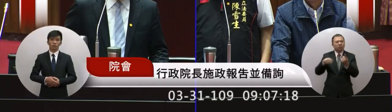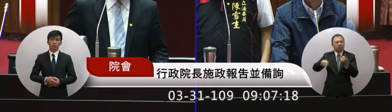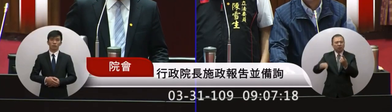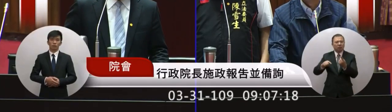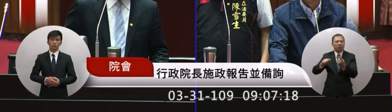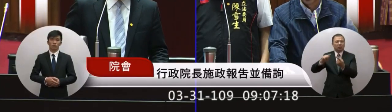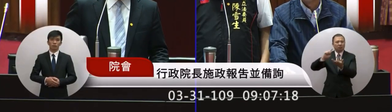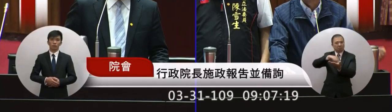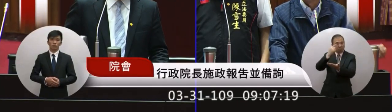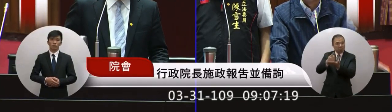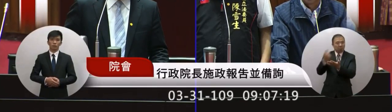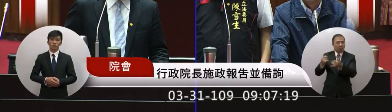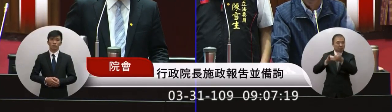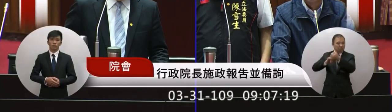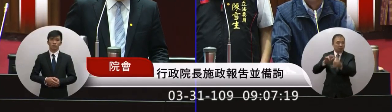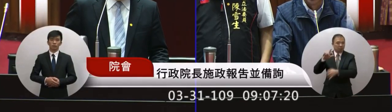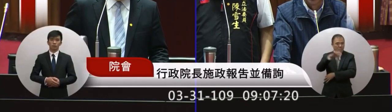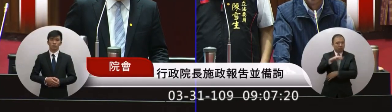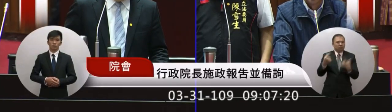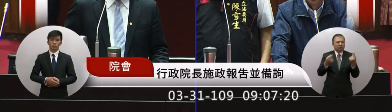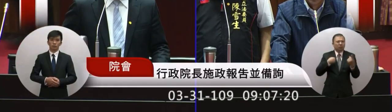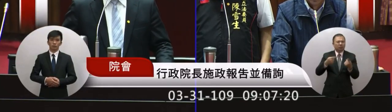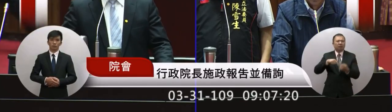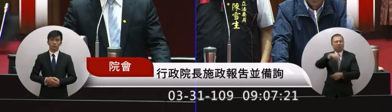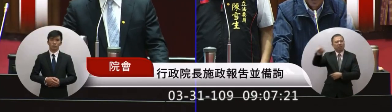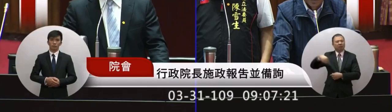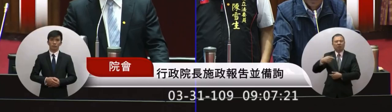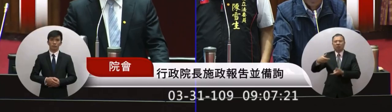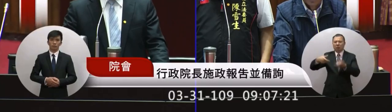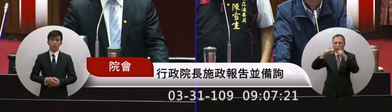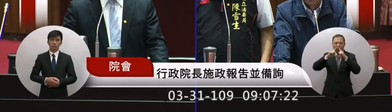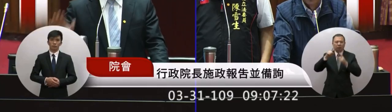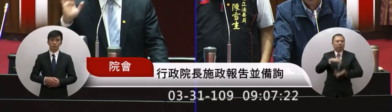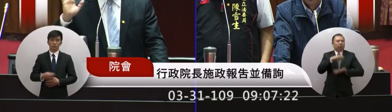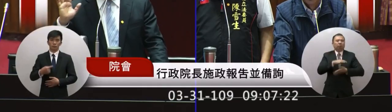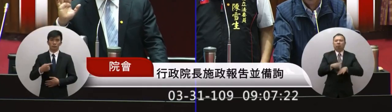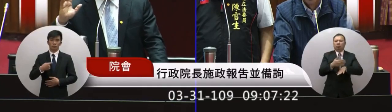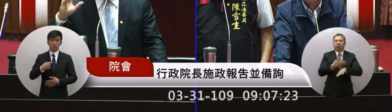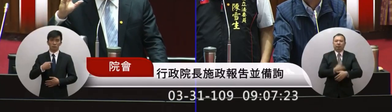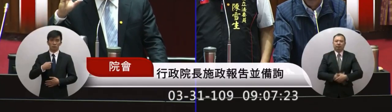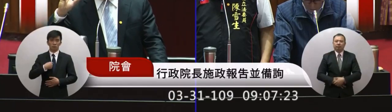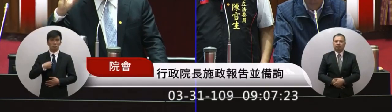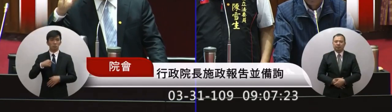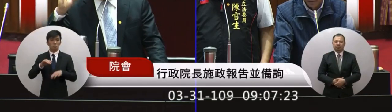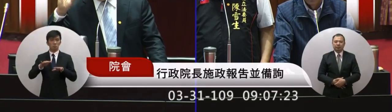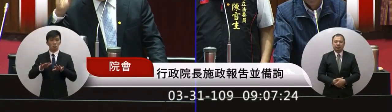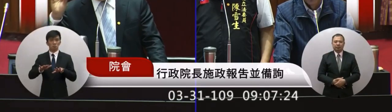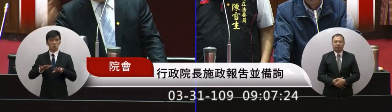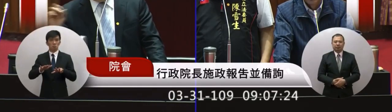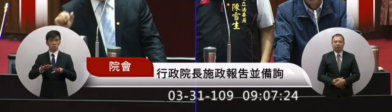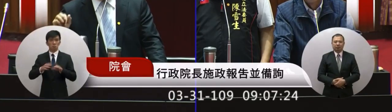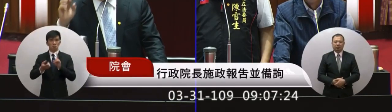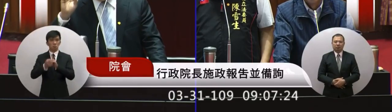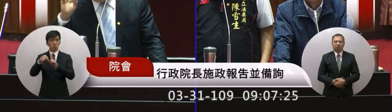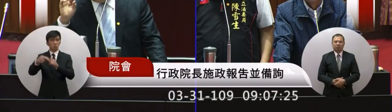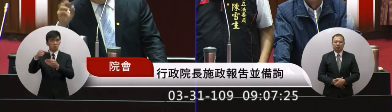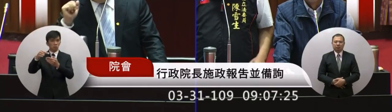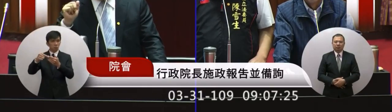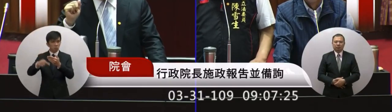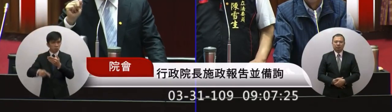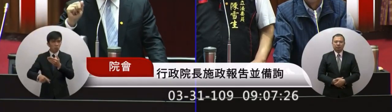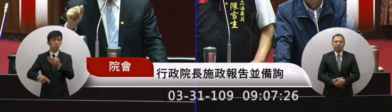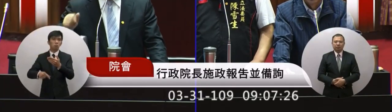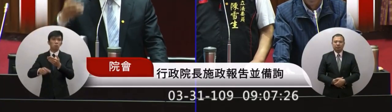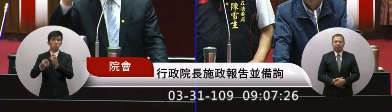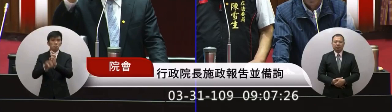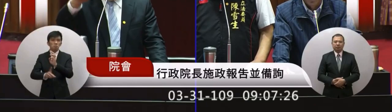回家，就是会引起恐慌，大概是这样子。 我现在不晓得那个规定或者规